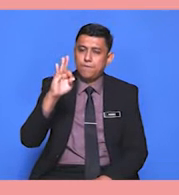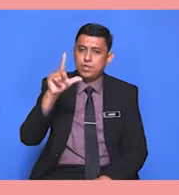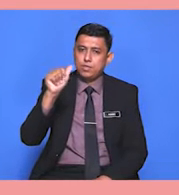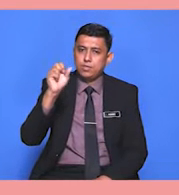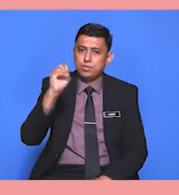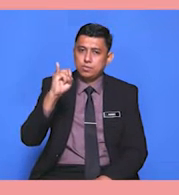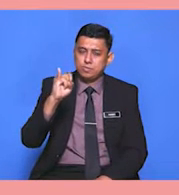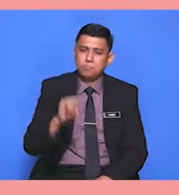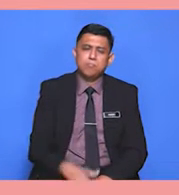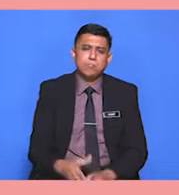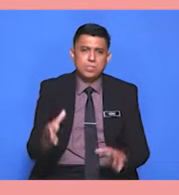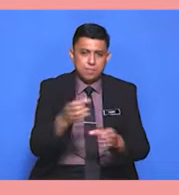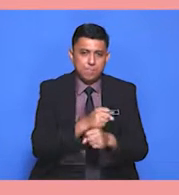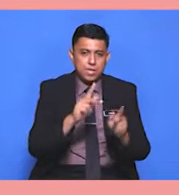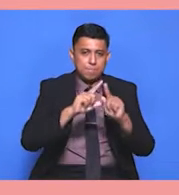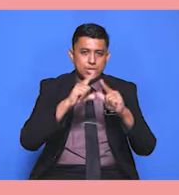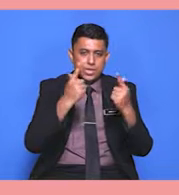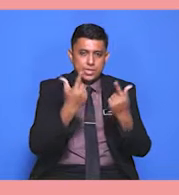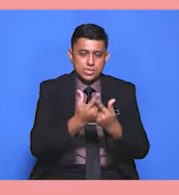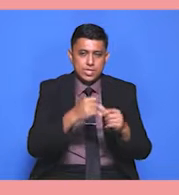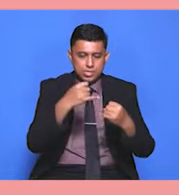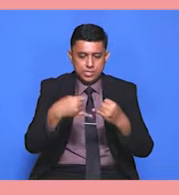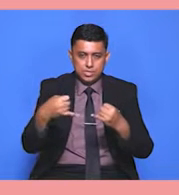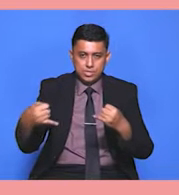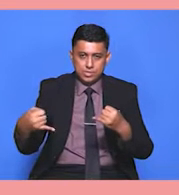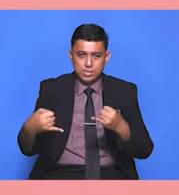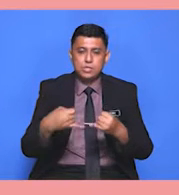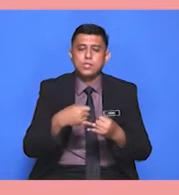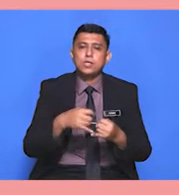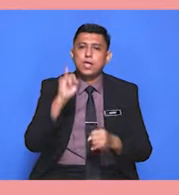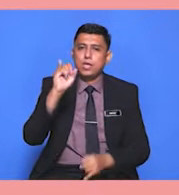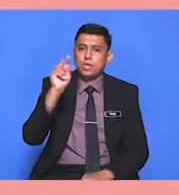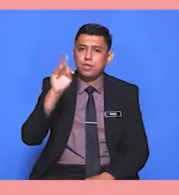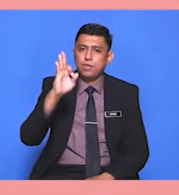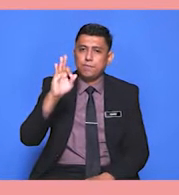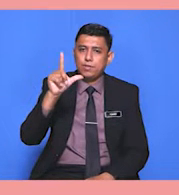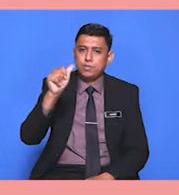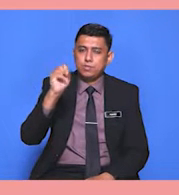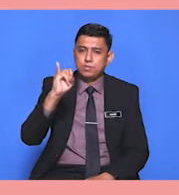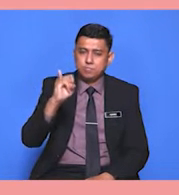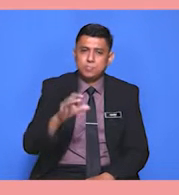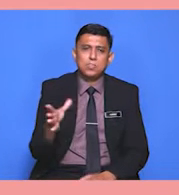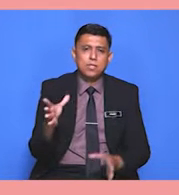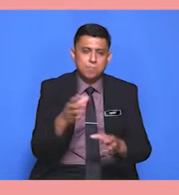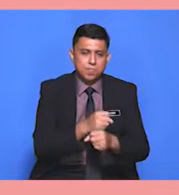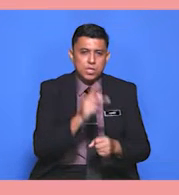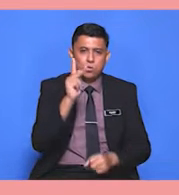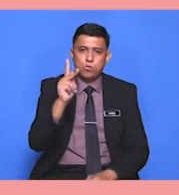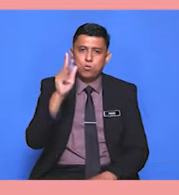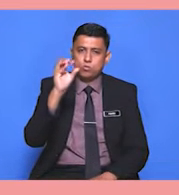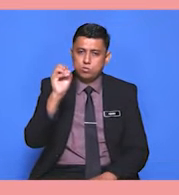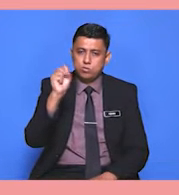Ketiga, mengelaskan jenis-jenis inflasi. Dan yang terakhir, kos sara